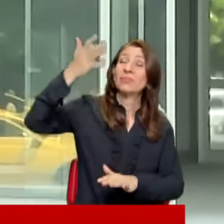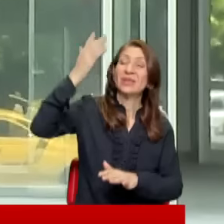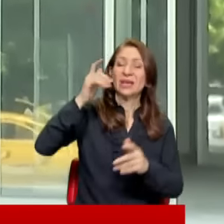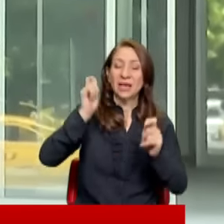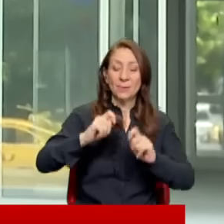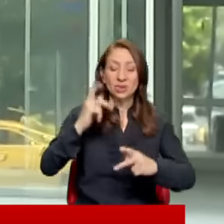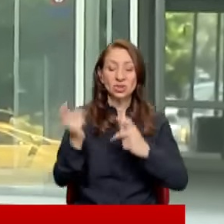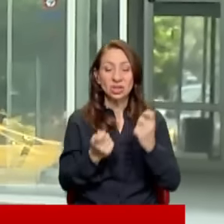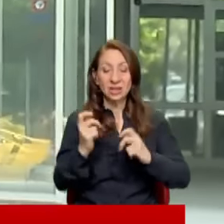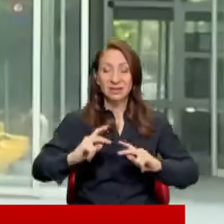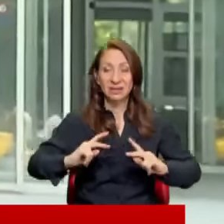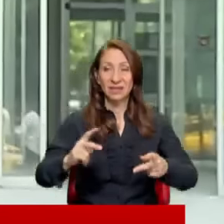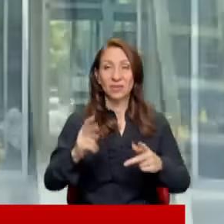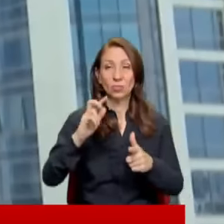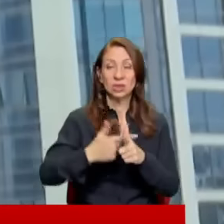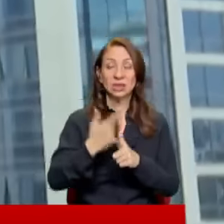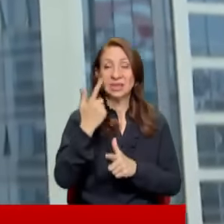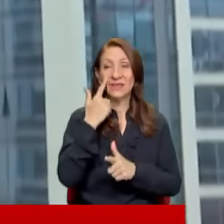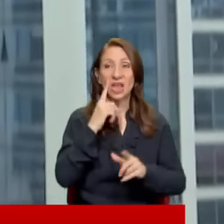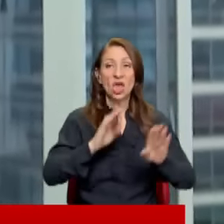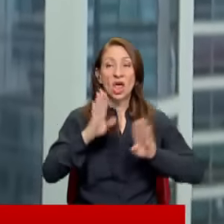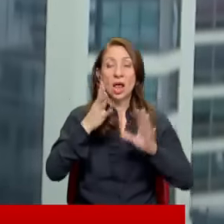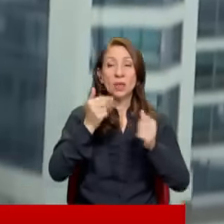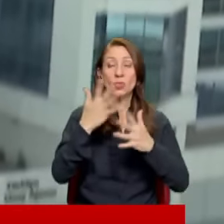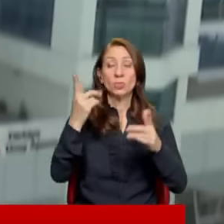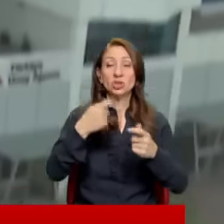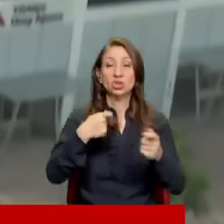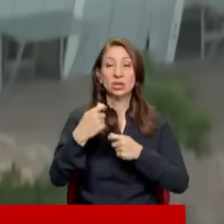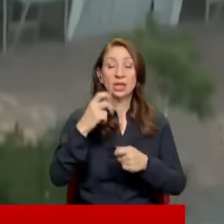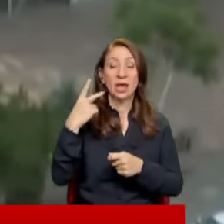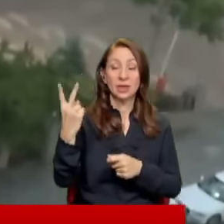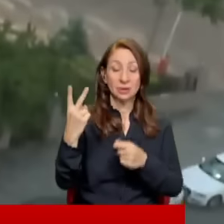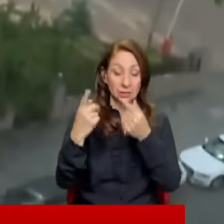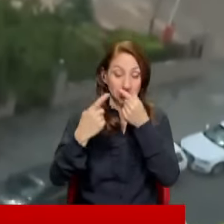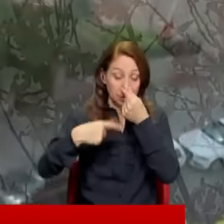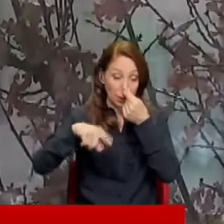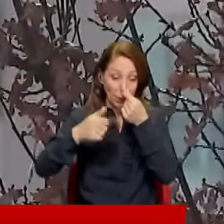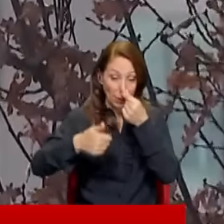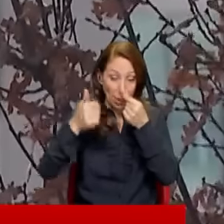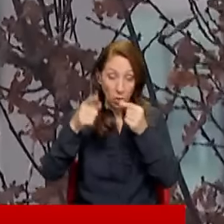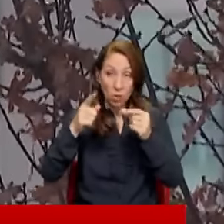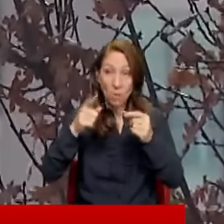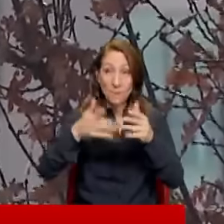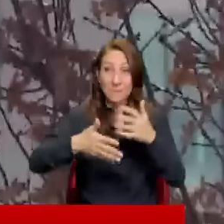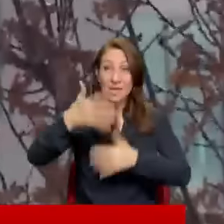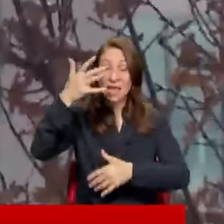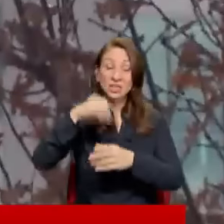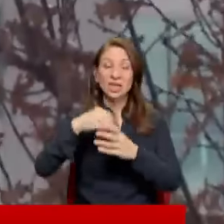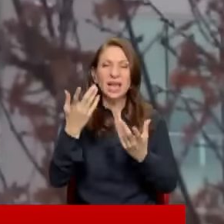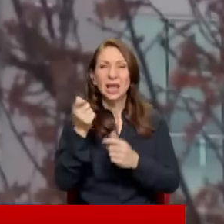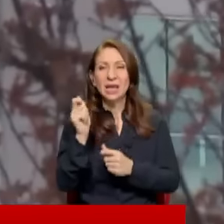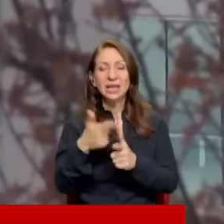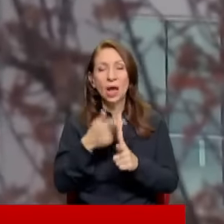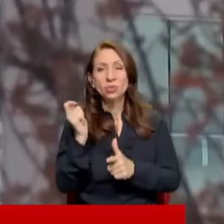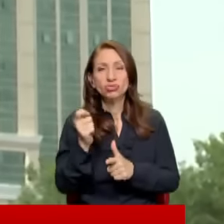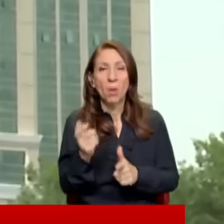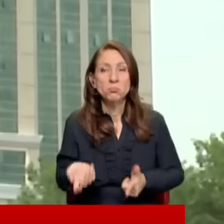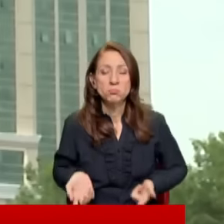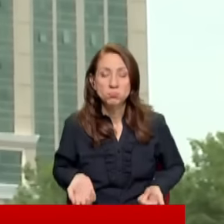devlet projeleri kapsamında devletten ihale alan büyük bir şirkete ait Çevre Bakanlığı o bina için ne kadar kira ödeyecek